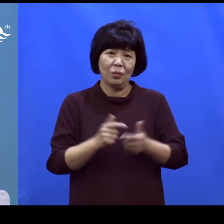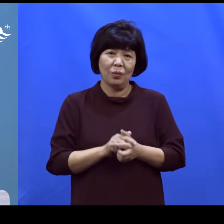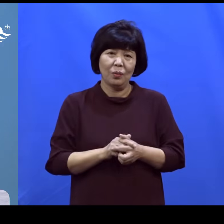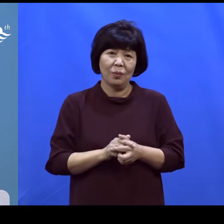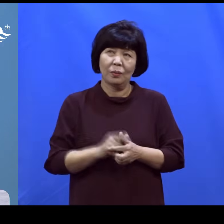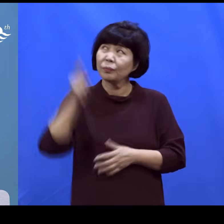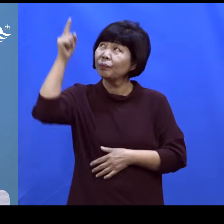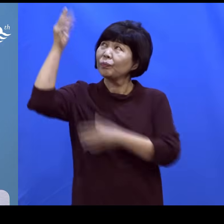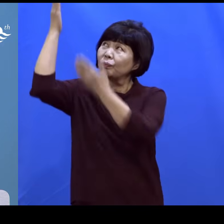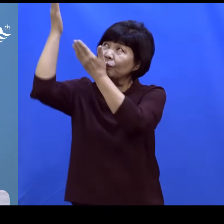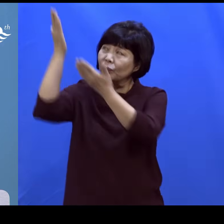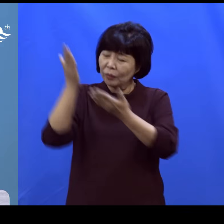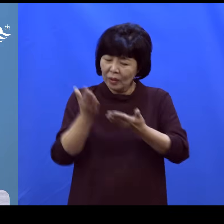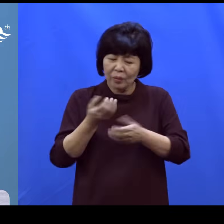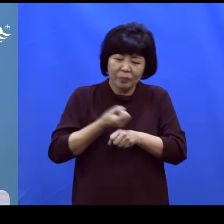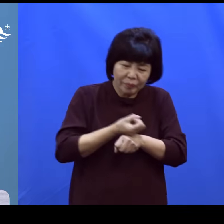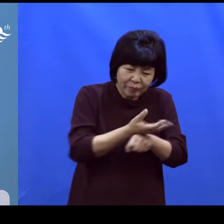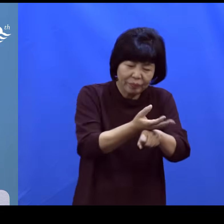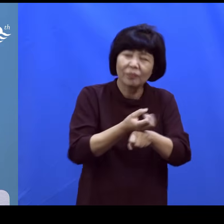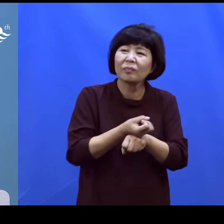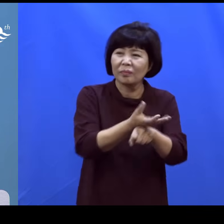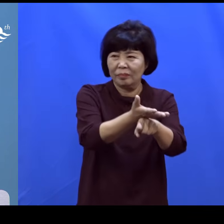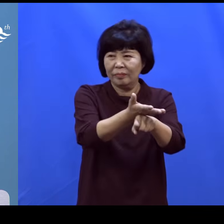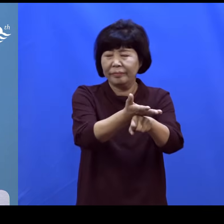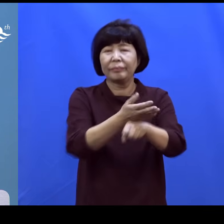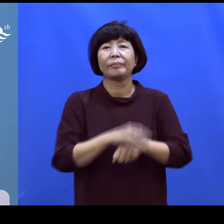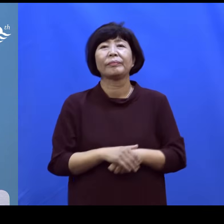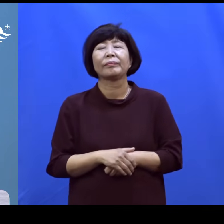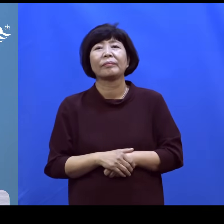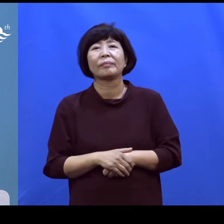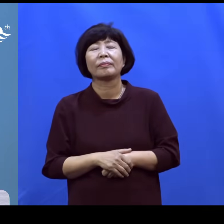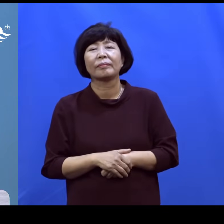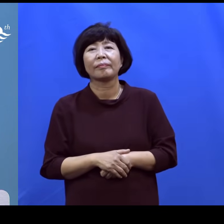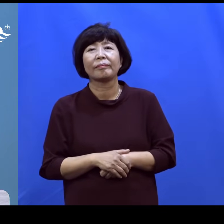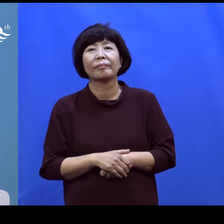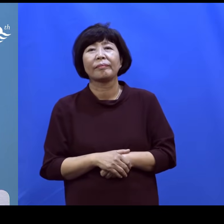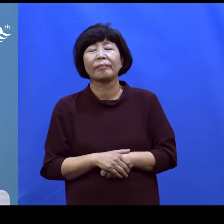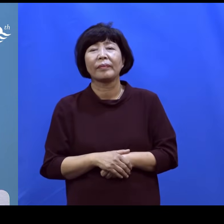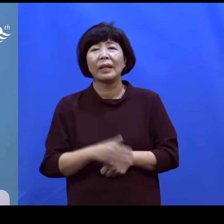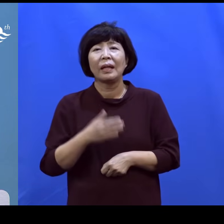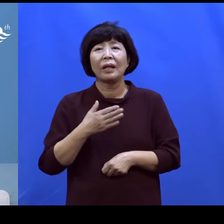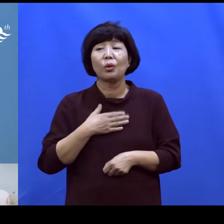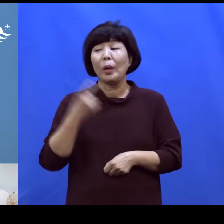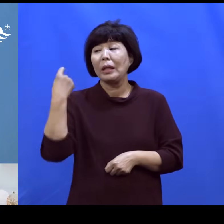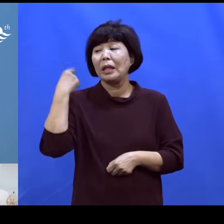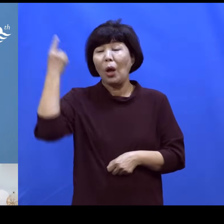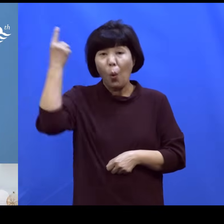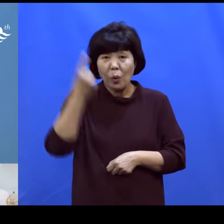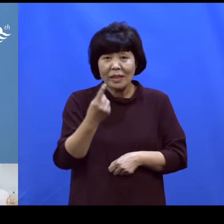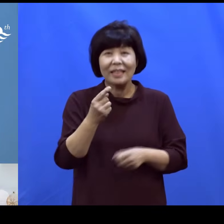역할을 한다. 자, 요한은 자신의 역할을 정의를 이렇게 해요. 27절에 곧 내 뒤에 오시는 그이라 나는